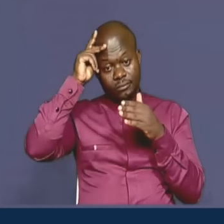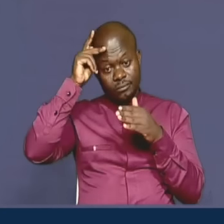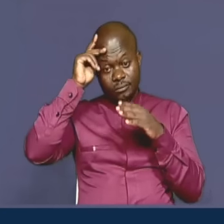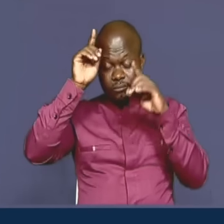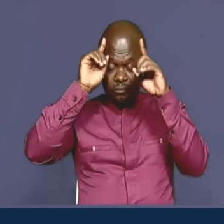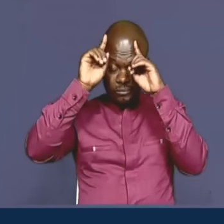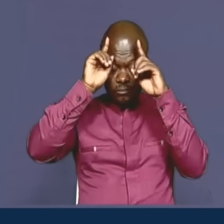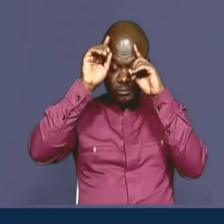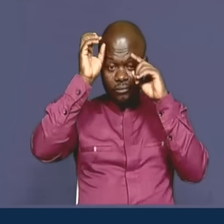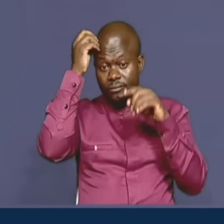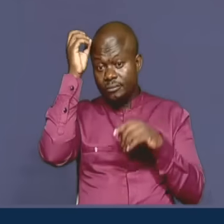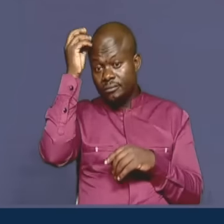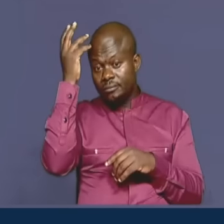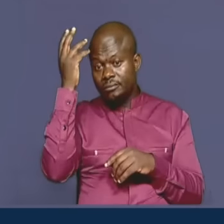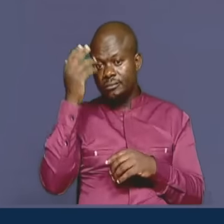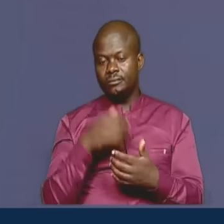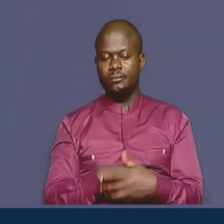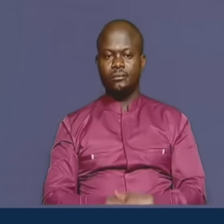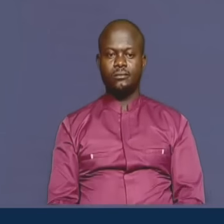buhangano